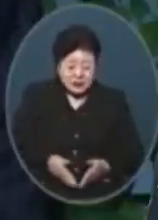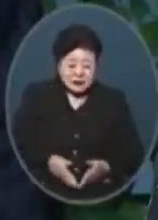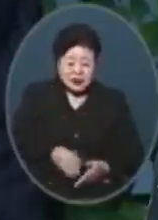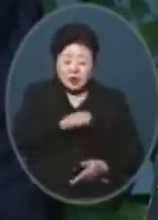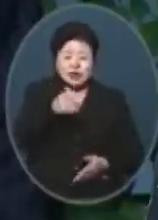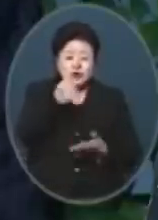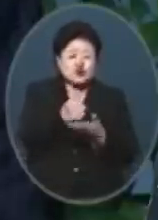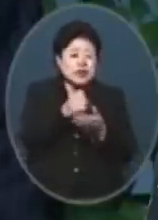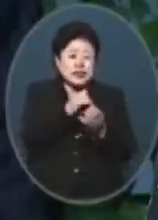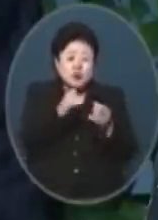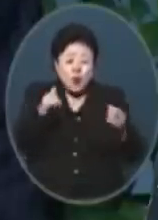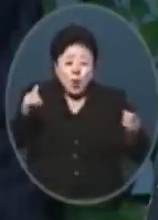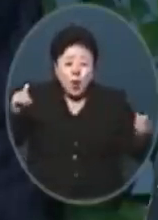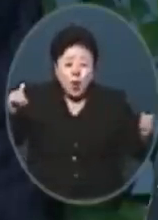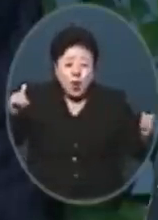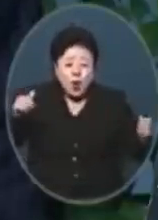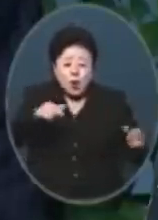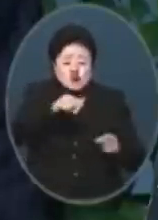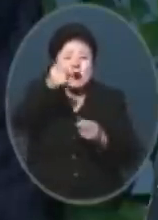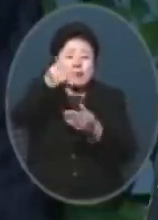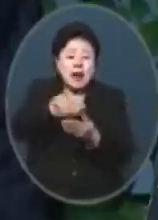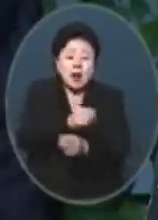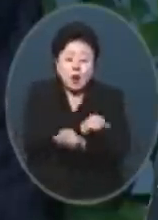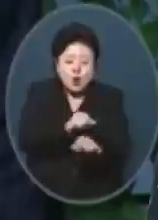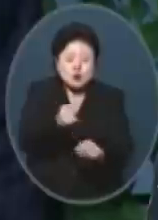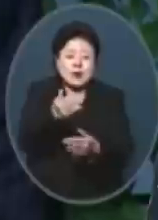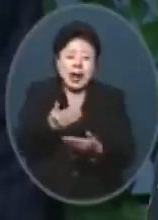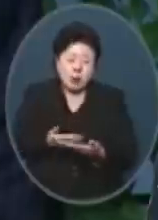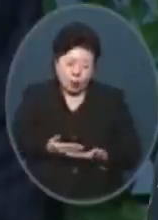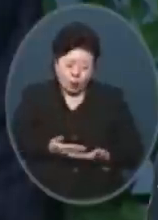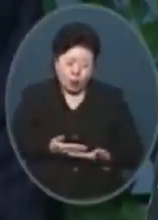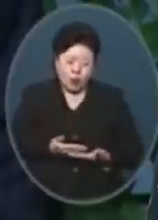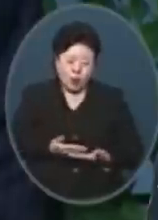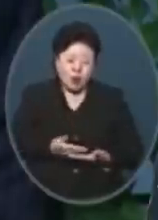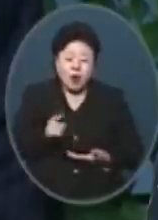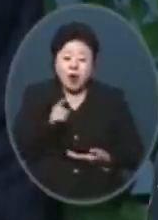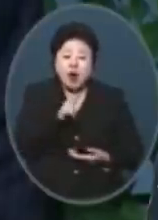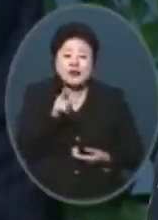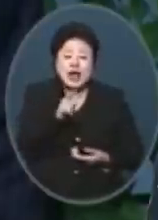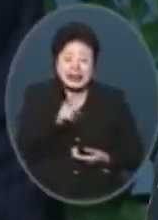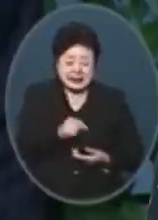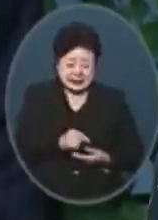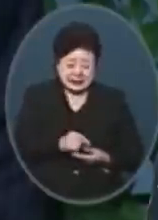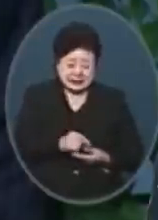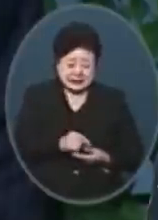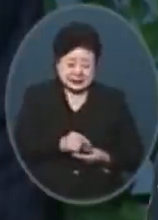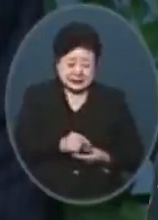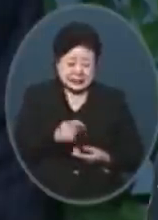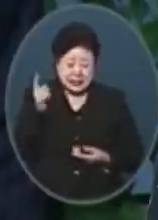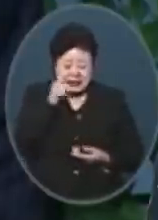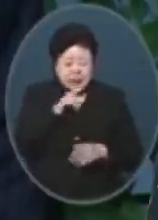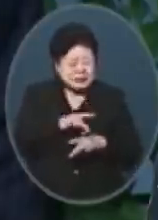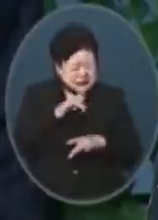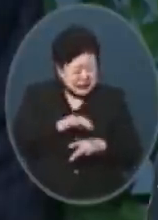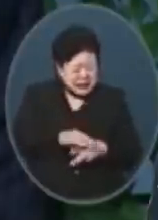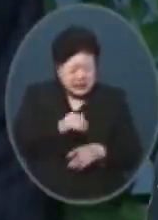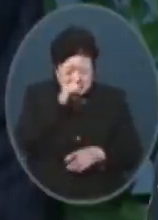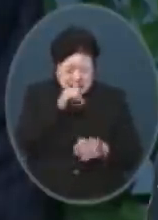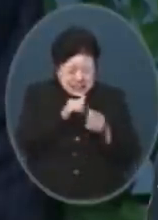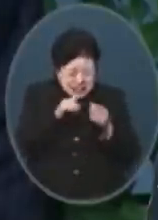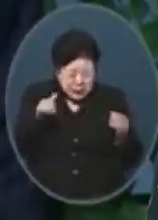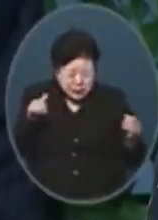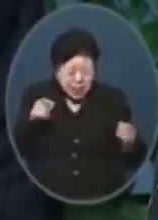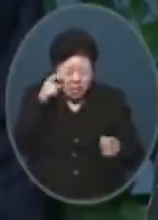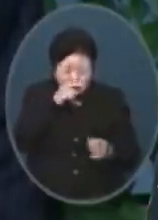죄인도 구원받고 용서받을 수 있고 어떠한 나쁜 습관을 가지고 있는